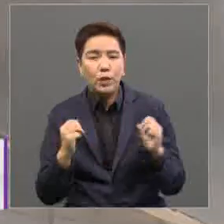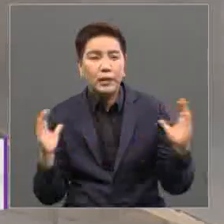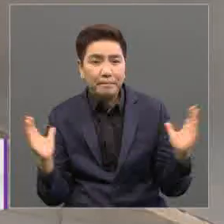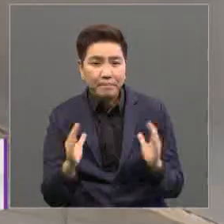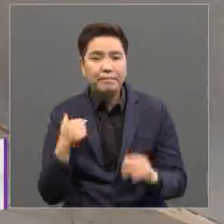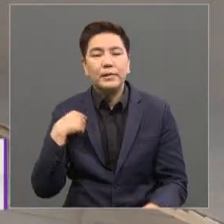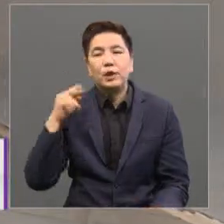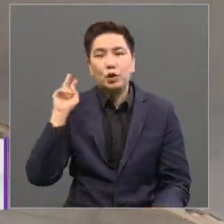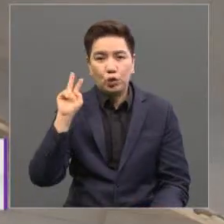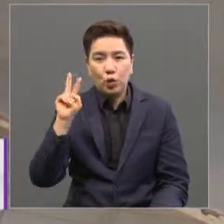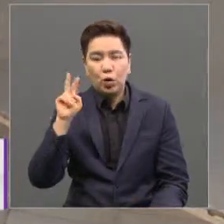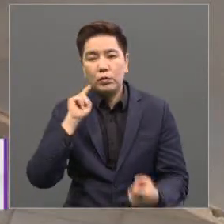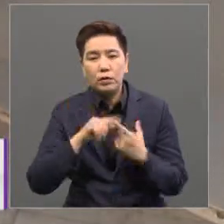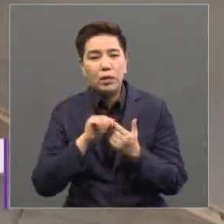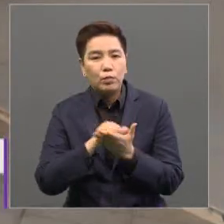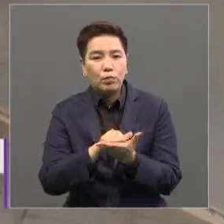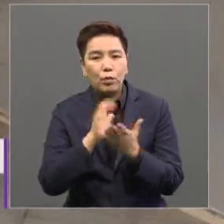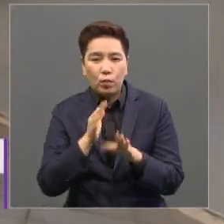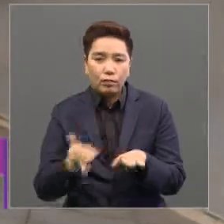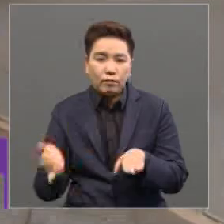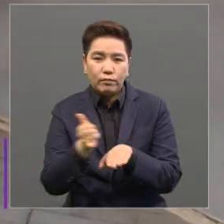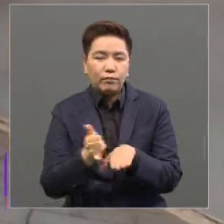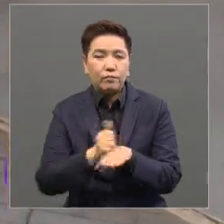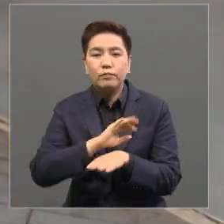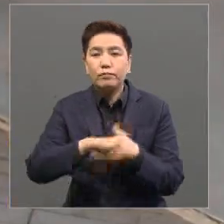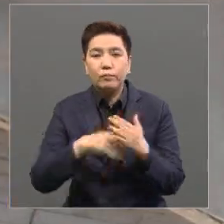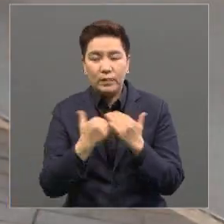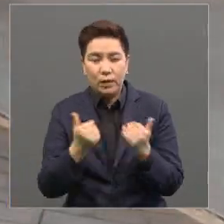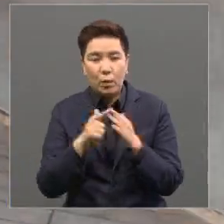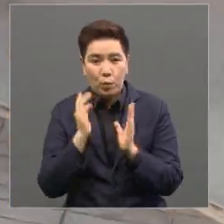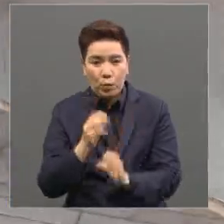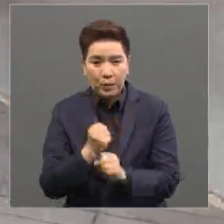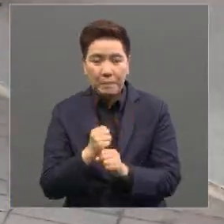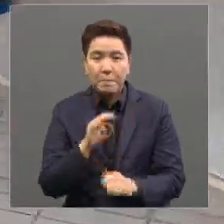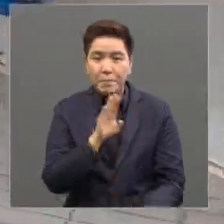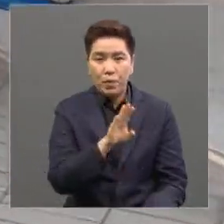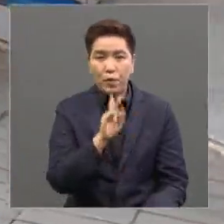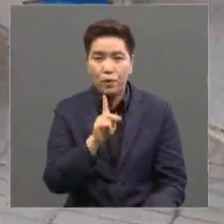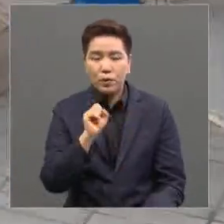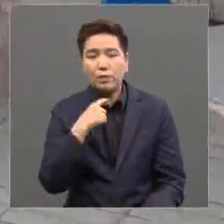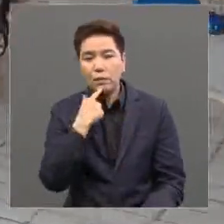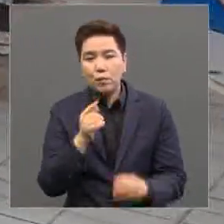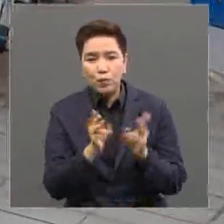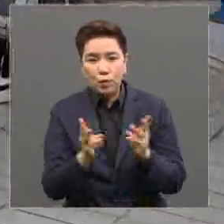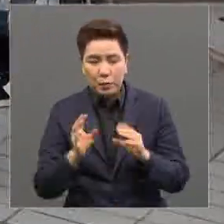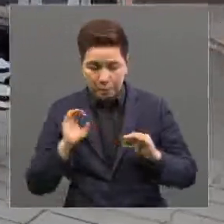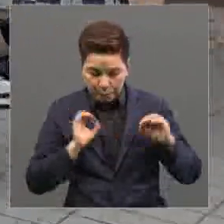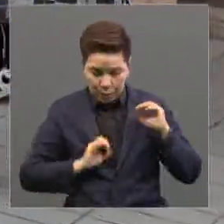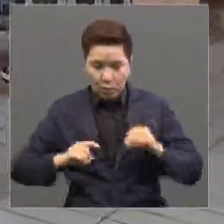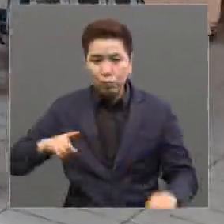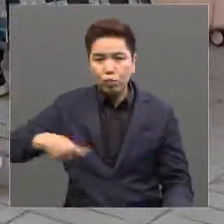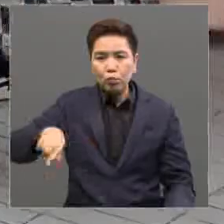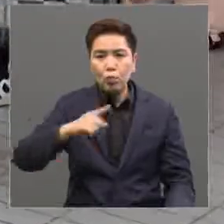อีก 2คันด้วยกันที่จะให้บริการสำหรับพี่น้องประชาชนนะคะซึ่งเจ้าหน้าที่ขนส่งก็ยังย้ำนะครับเรื่องของมาตรการด้านความปลอดภัย